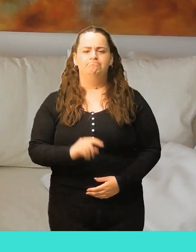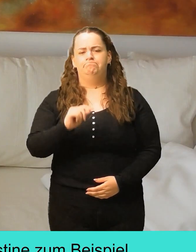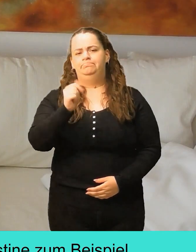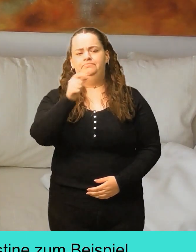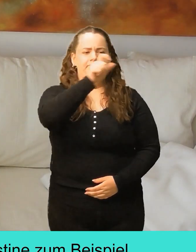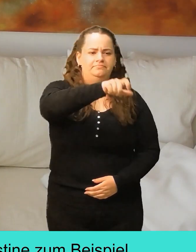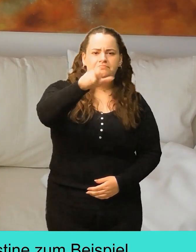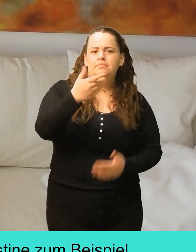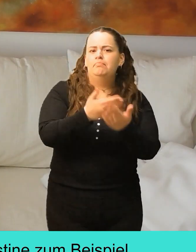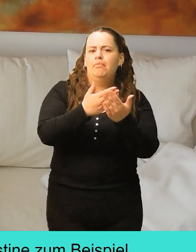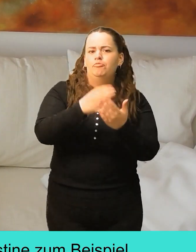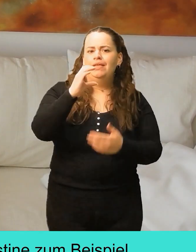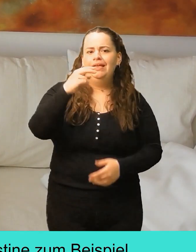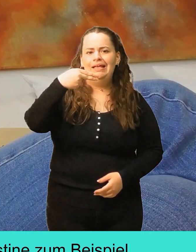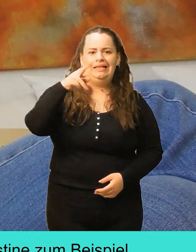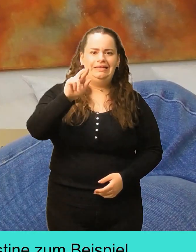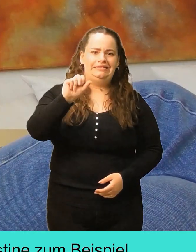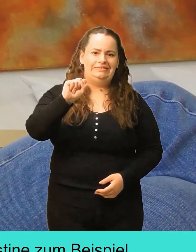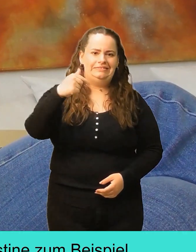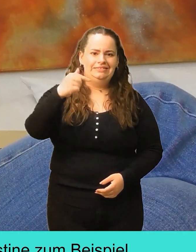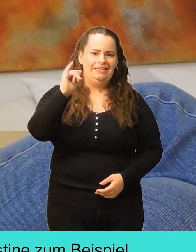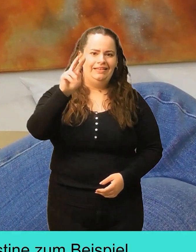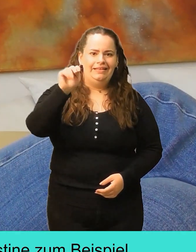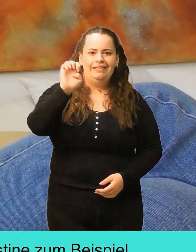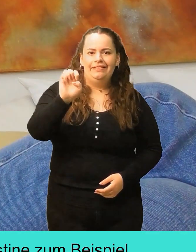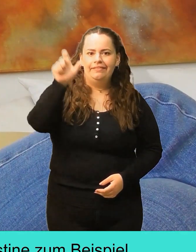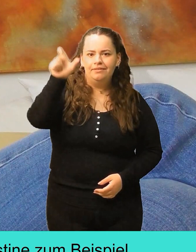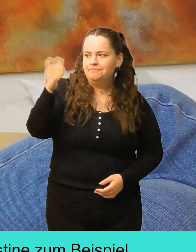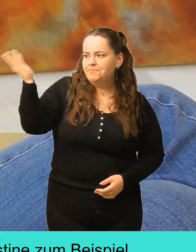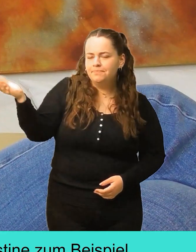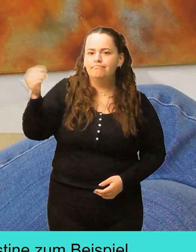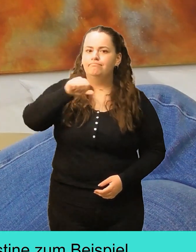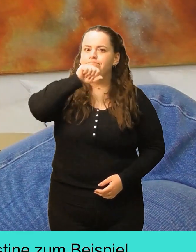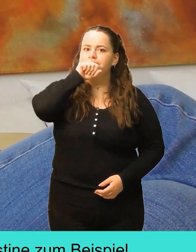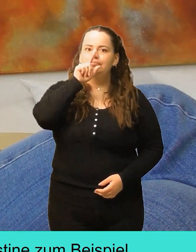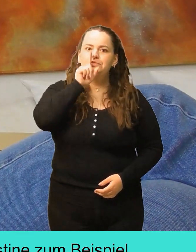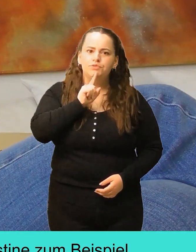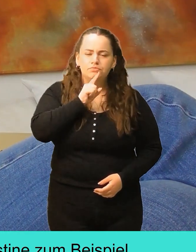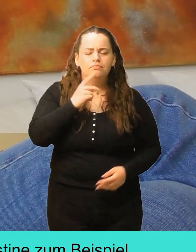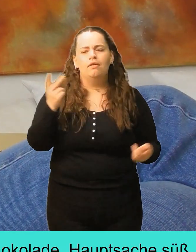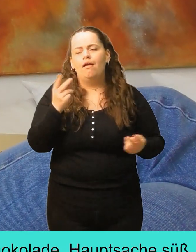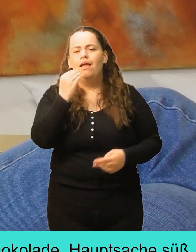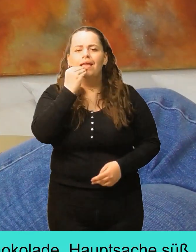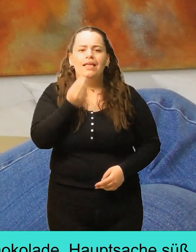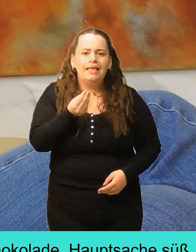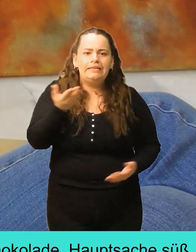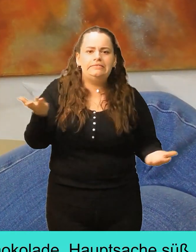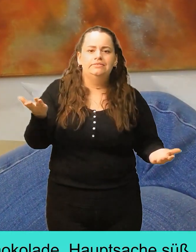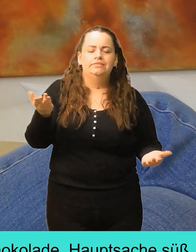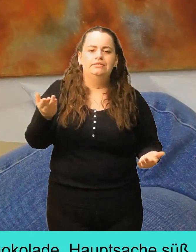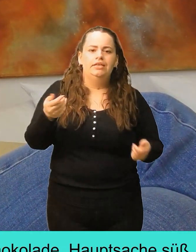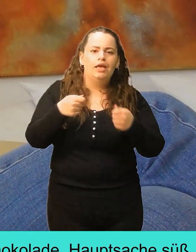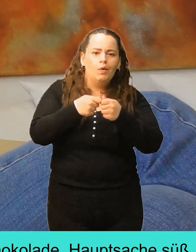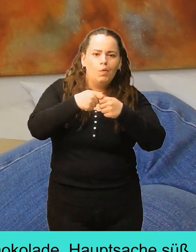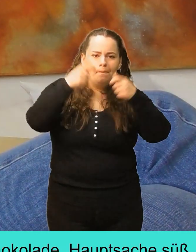Die meisten Menschen, wie Christine zum Beispiel, essen total gerne süße Sachen. Egal ob